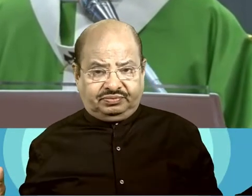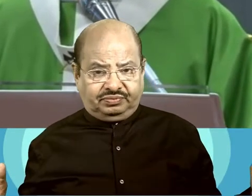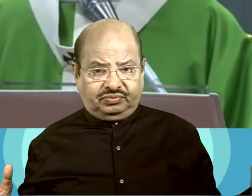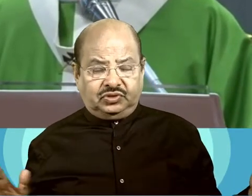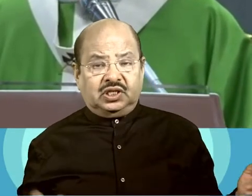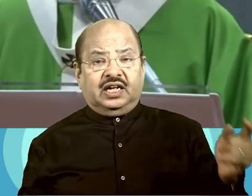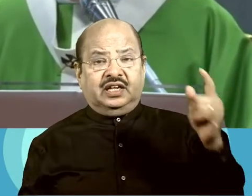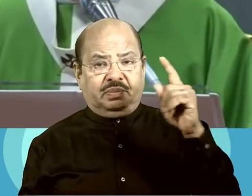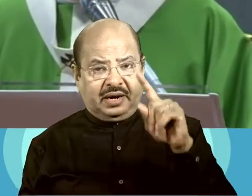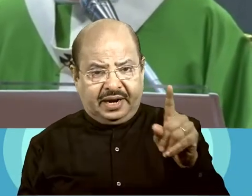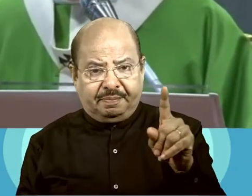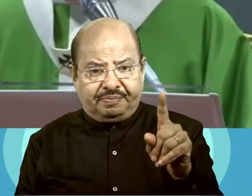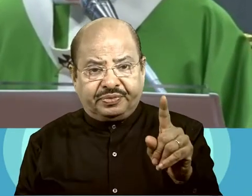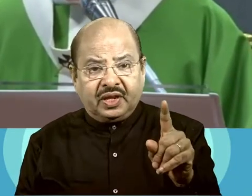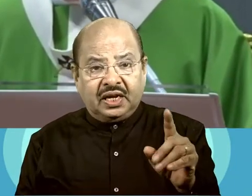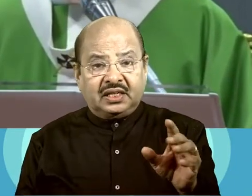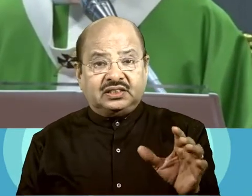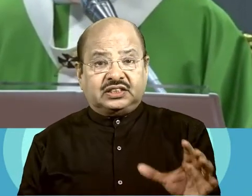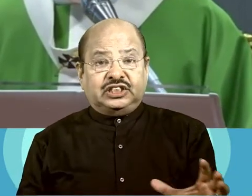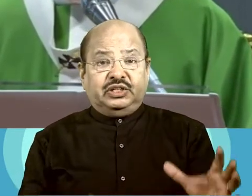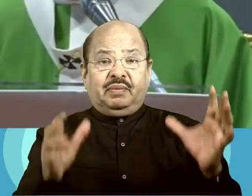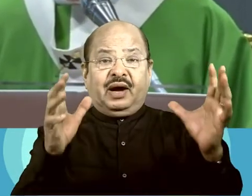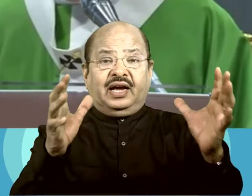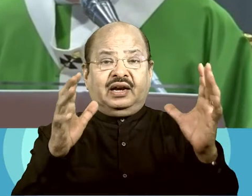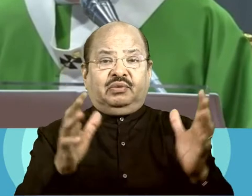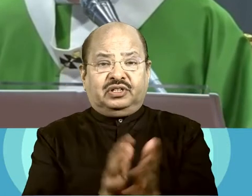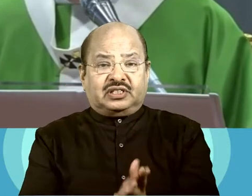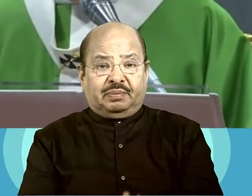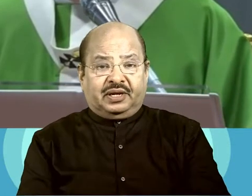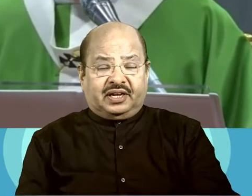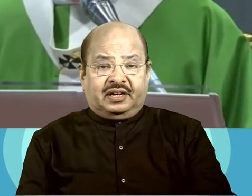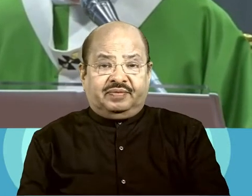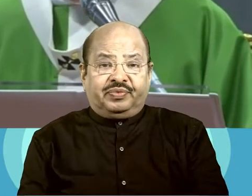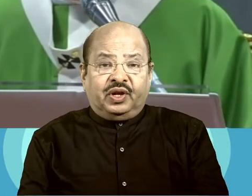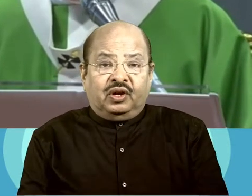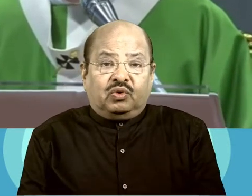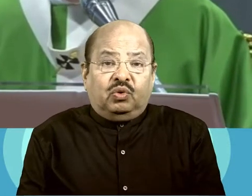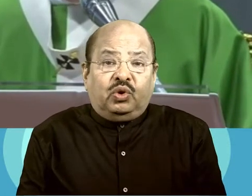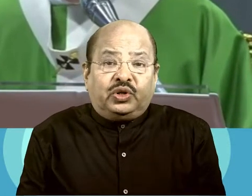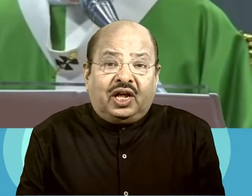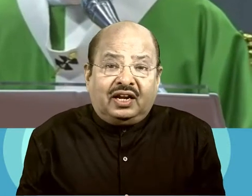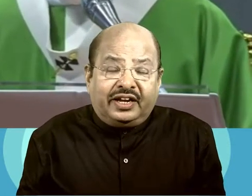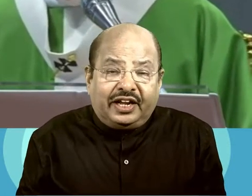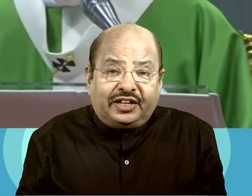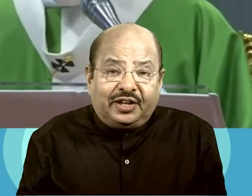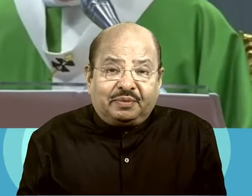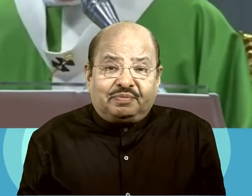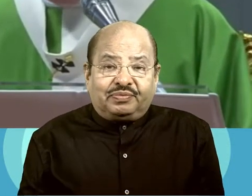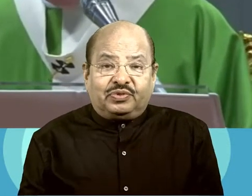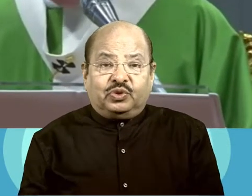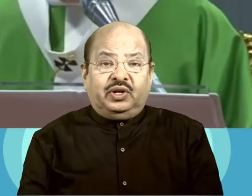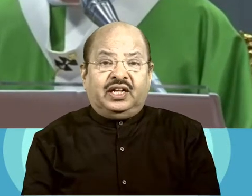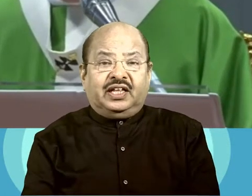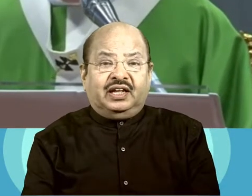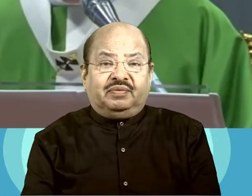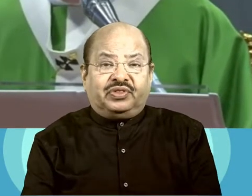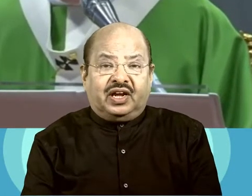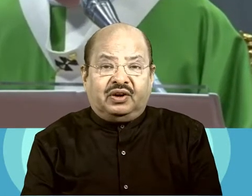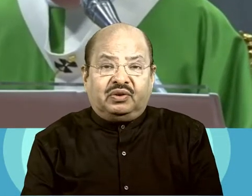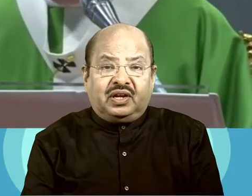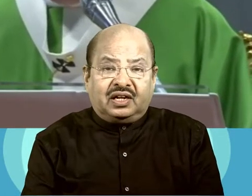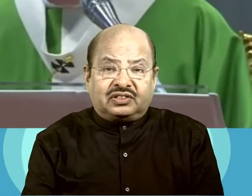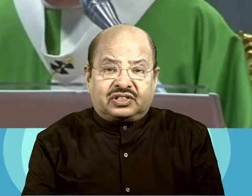ആയിരിക്കാനാവും. അതിനു പകരം സജീവമായ ഒരു സഭയ്ക്ക് കൂടുതൽ നീതിയും